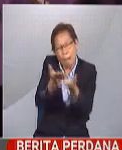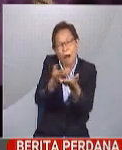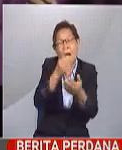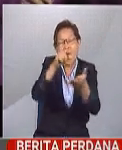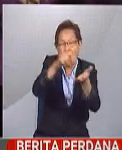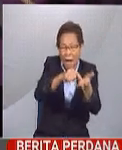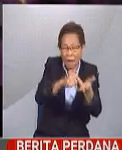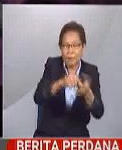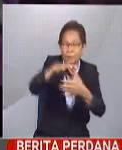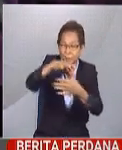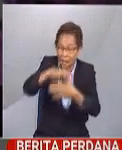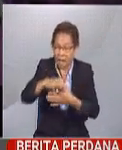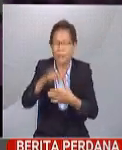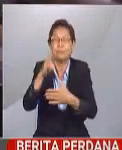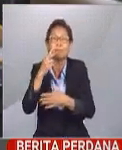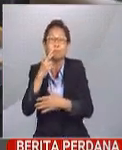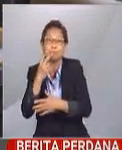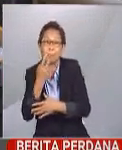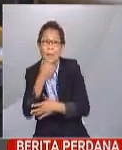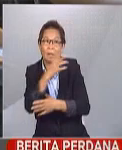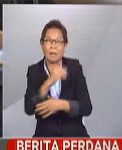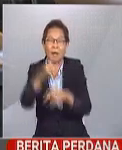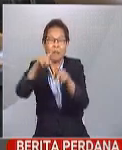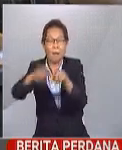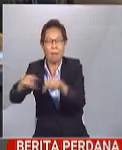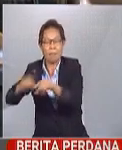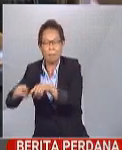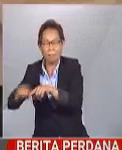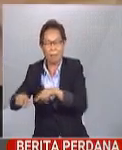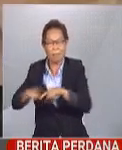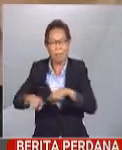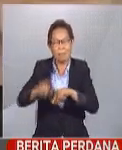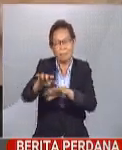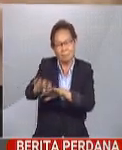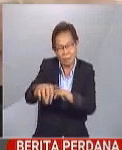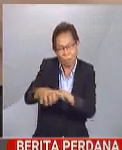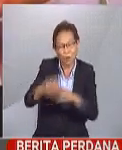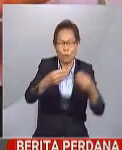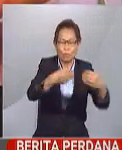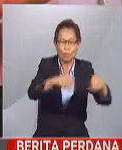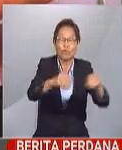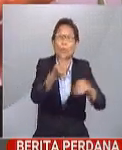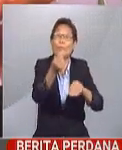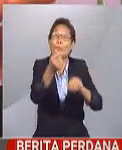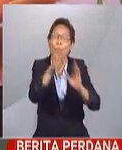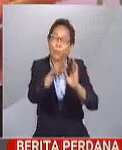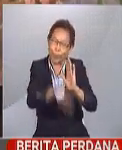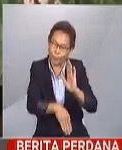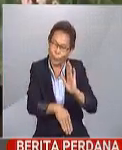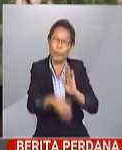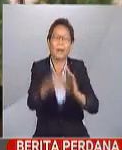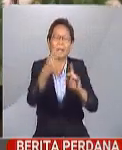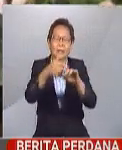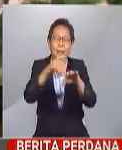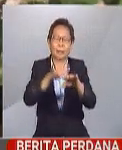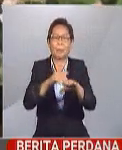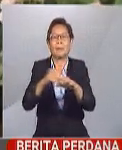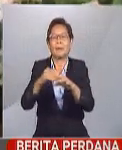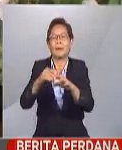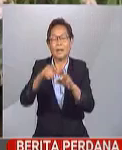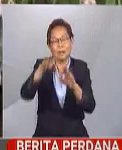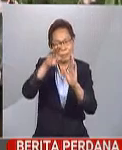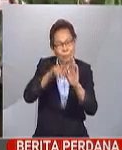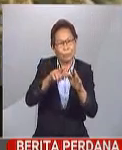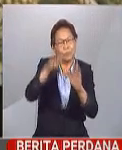ayam, daging, sayur-sayuran serta pelbagai produk asas tani yang dijual pada harga lebih murah daripada harga